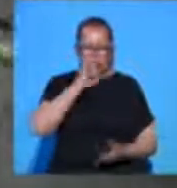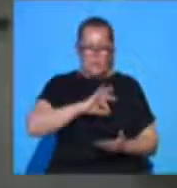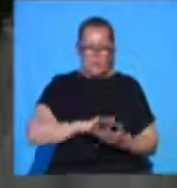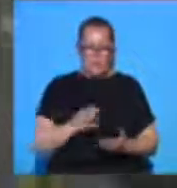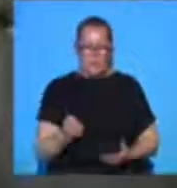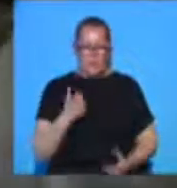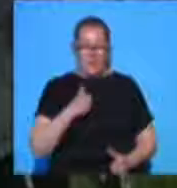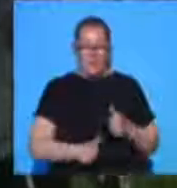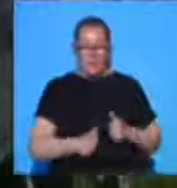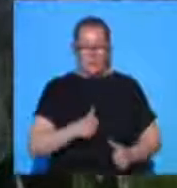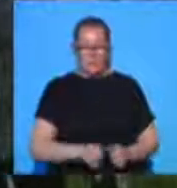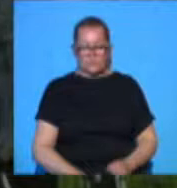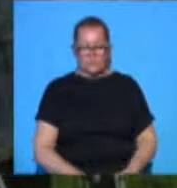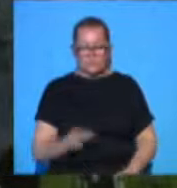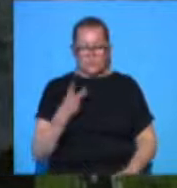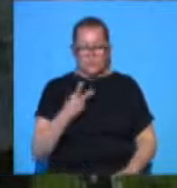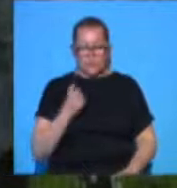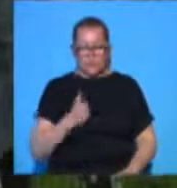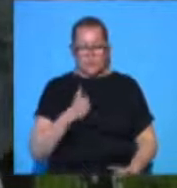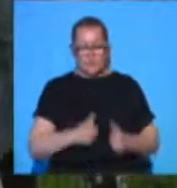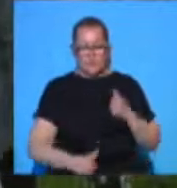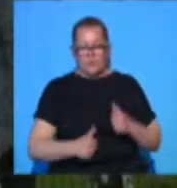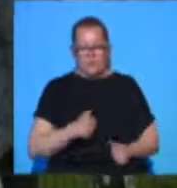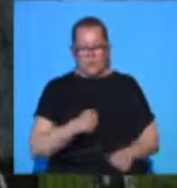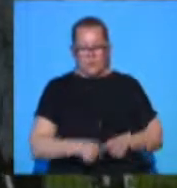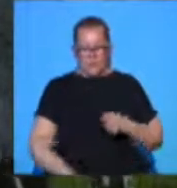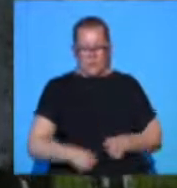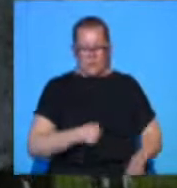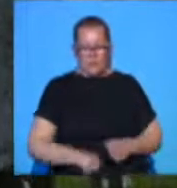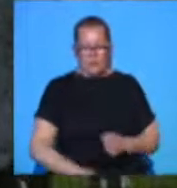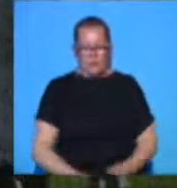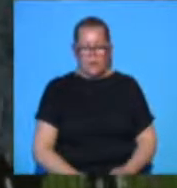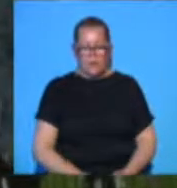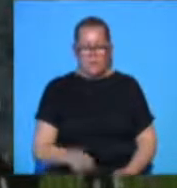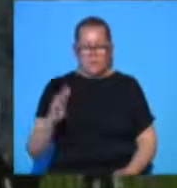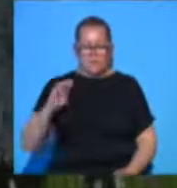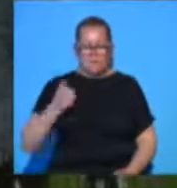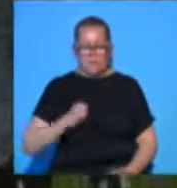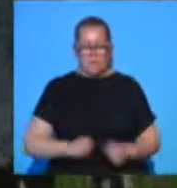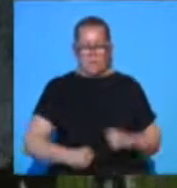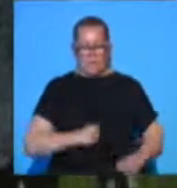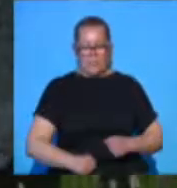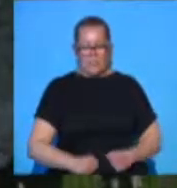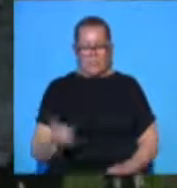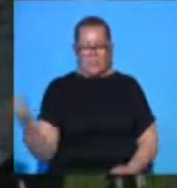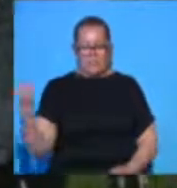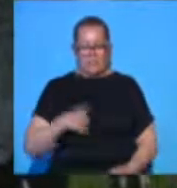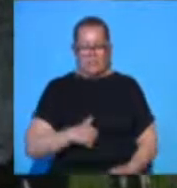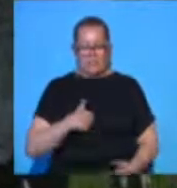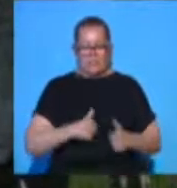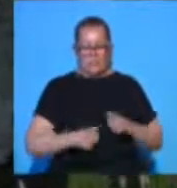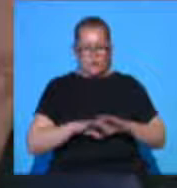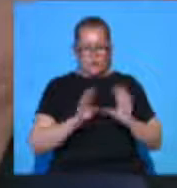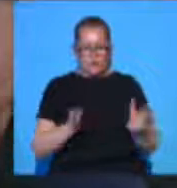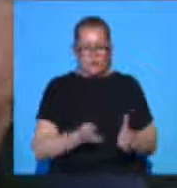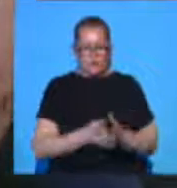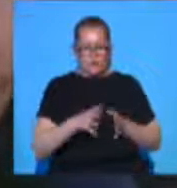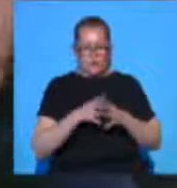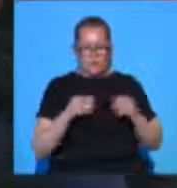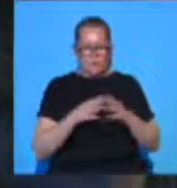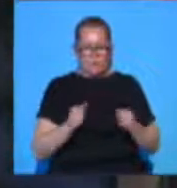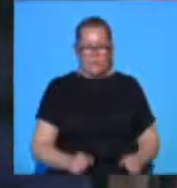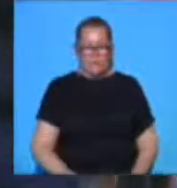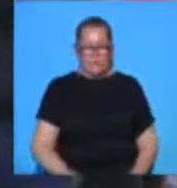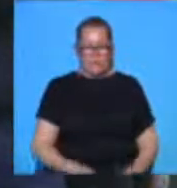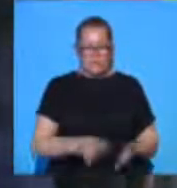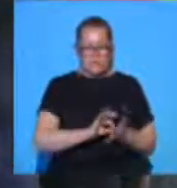ediții. Au fost două probe, o probă de cross și o probă de semi-maraton. Au venit sportivi din toată țara. În